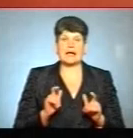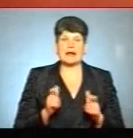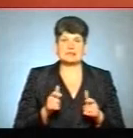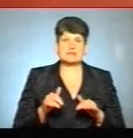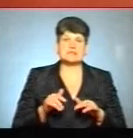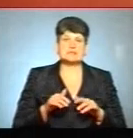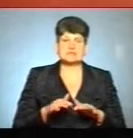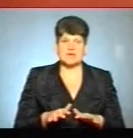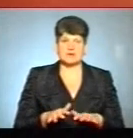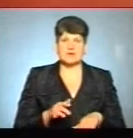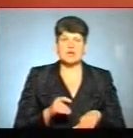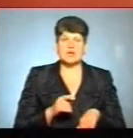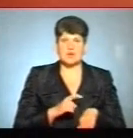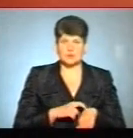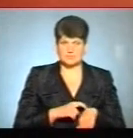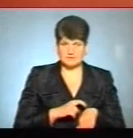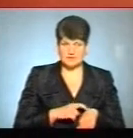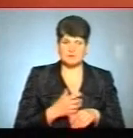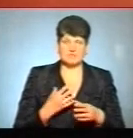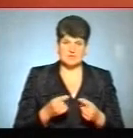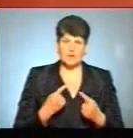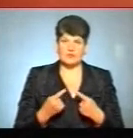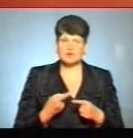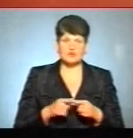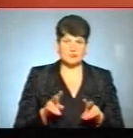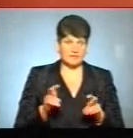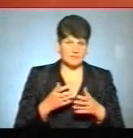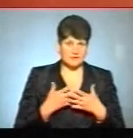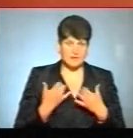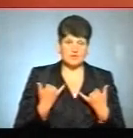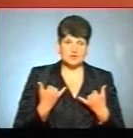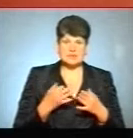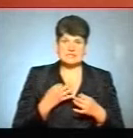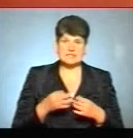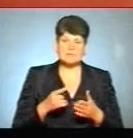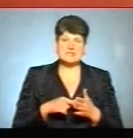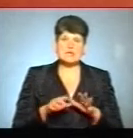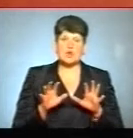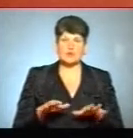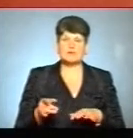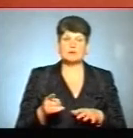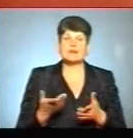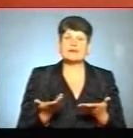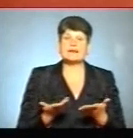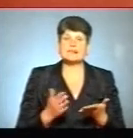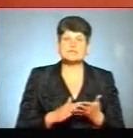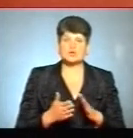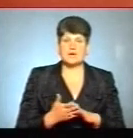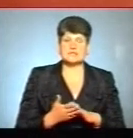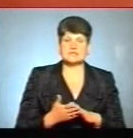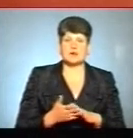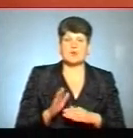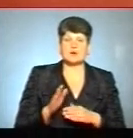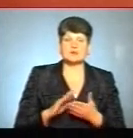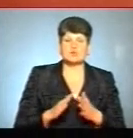карантинних заходів та комендантської години, ми вже обумовили, що цього терміну немає, але про це сьогодні сказав міський голова Тернополя. Яка ситуація буде на найближчі вихідні